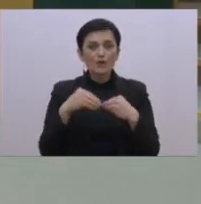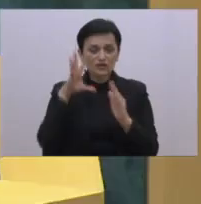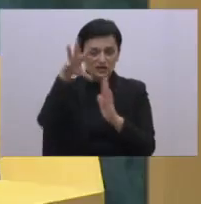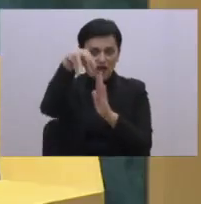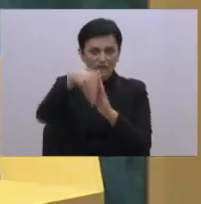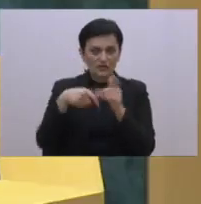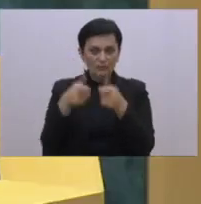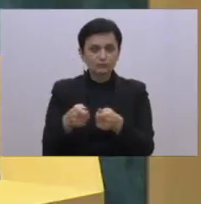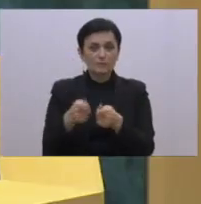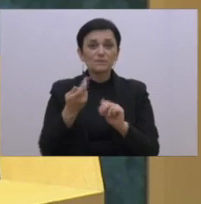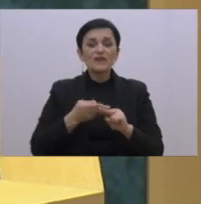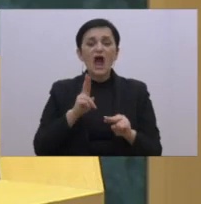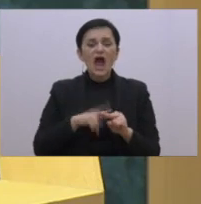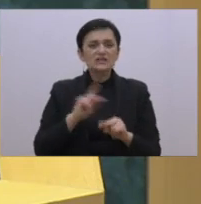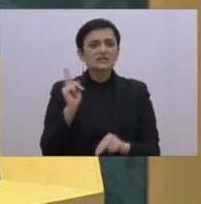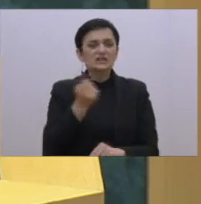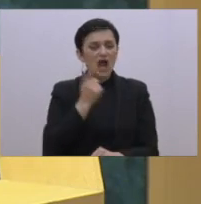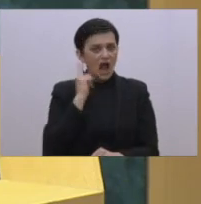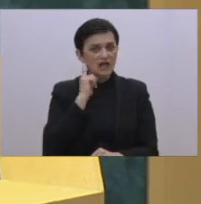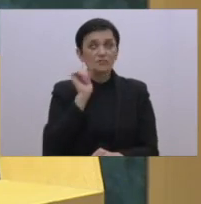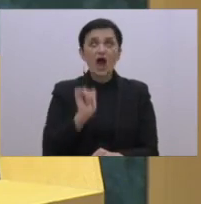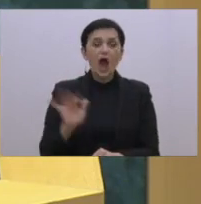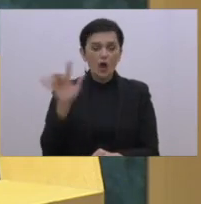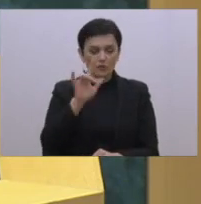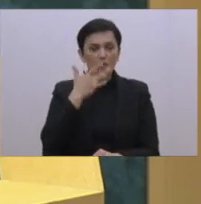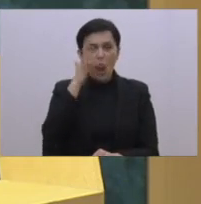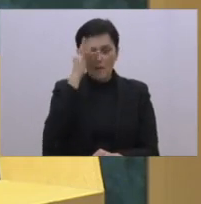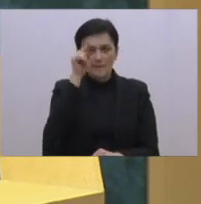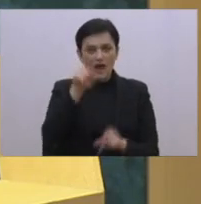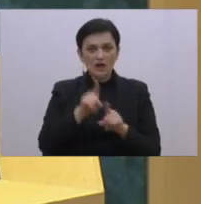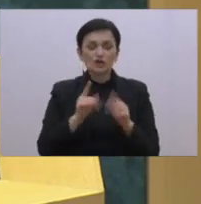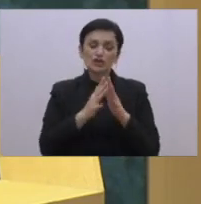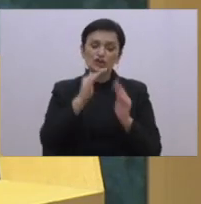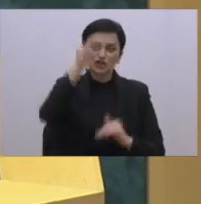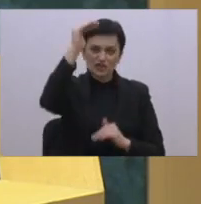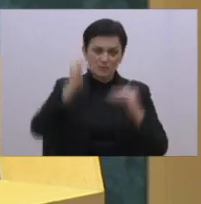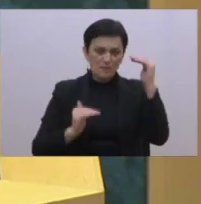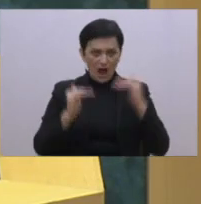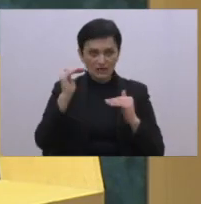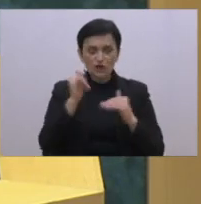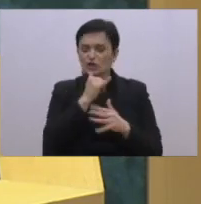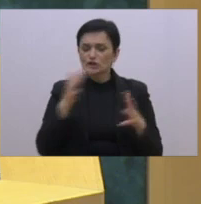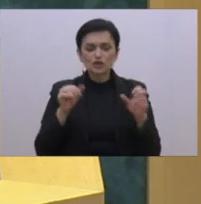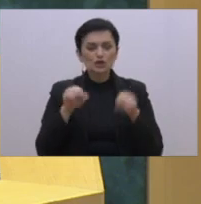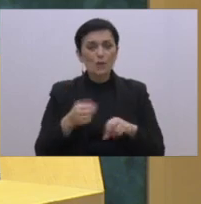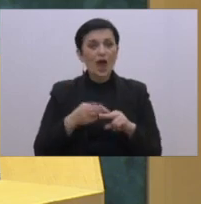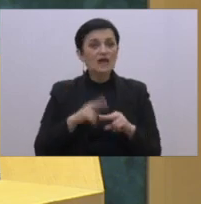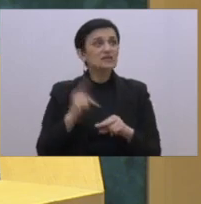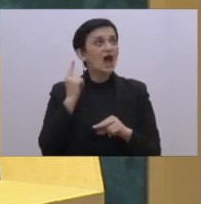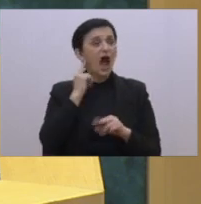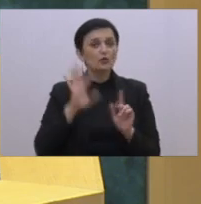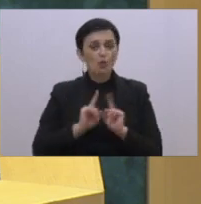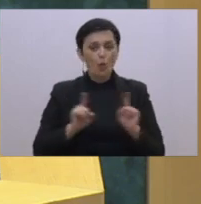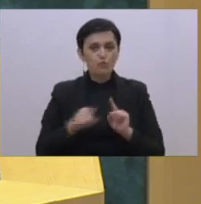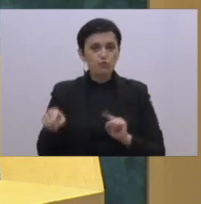დამკვიდრებას. ესეთვის ყველას, ევროპაშიც და ამერიკაშიც, დიდსაც და პატარასაც, შეუძლებელია ეს არესმოდეს